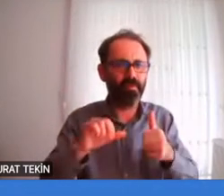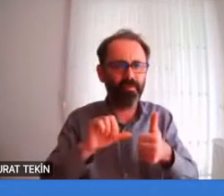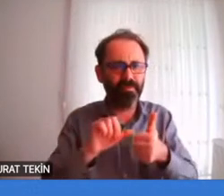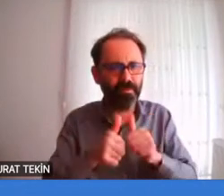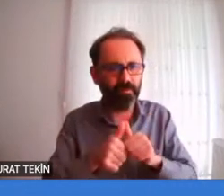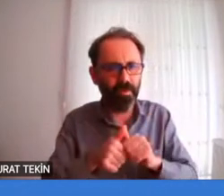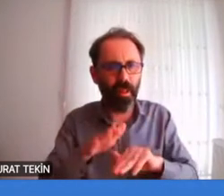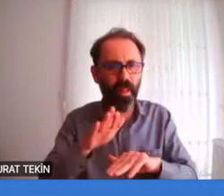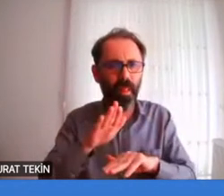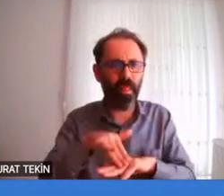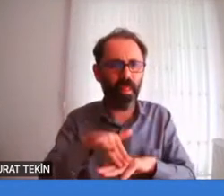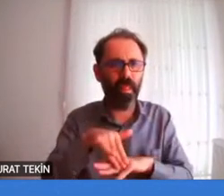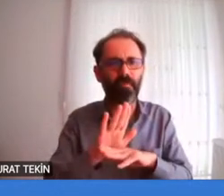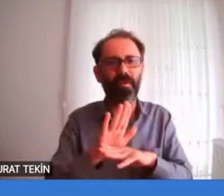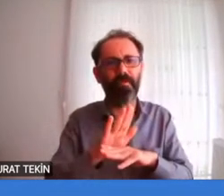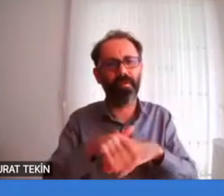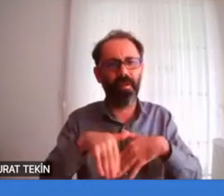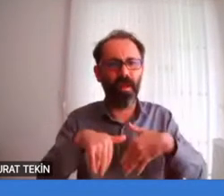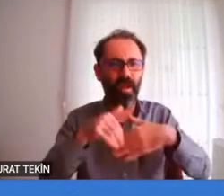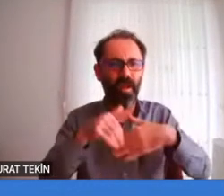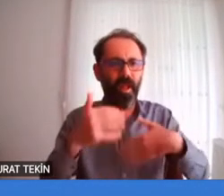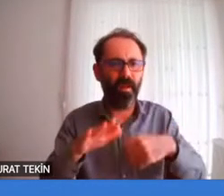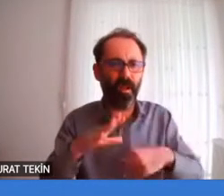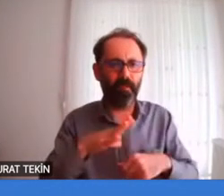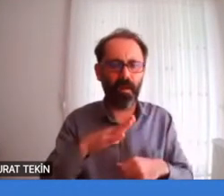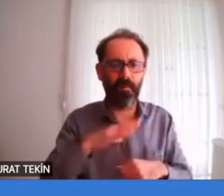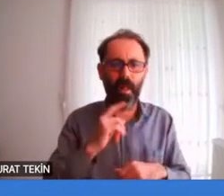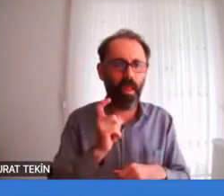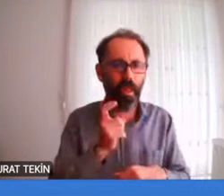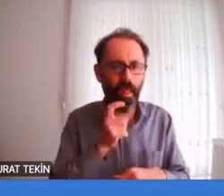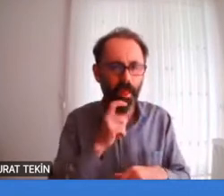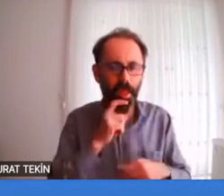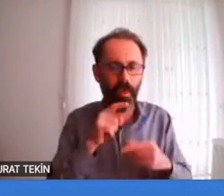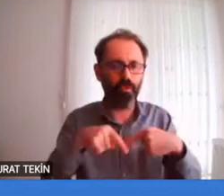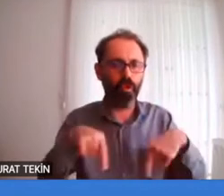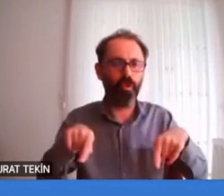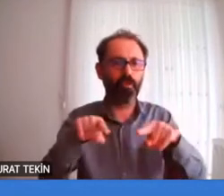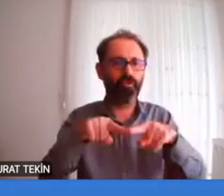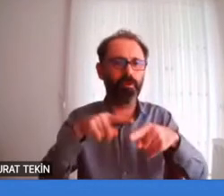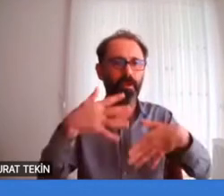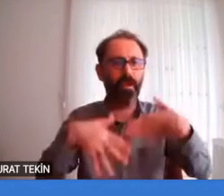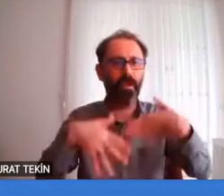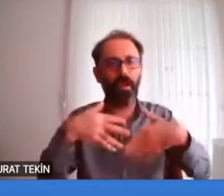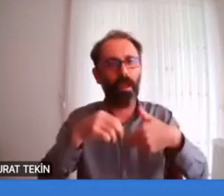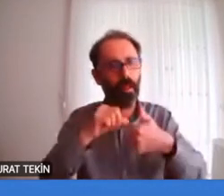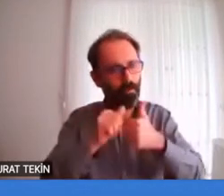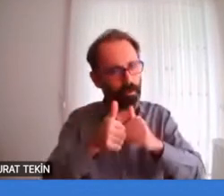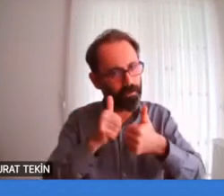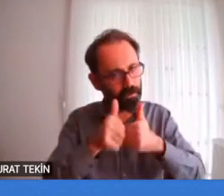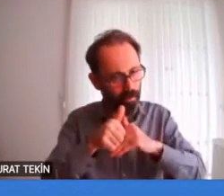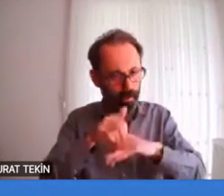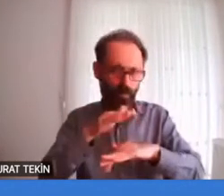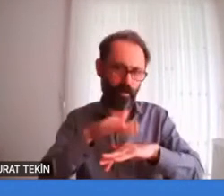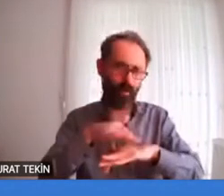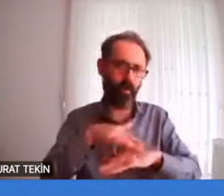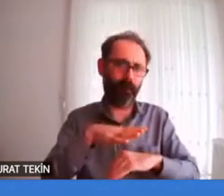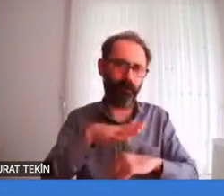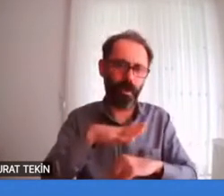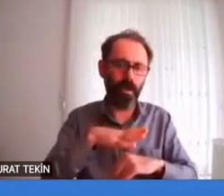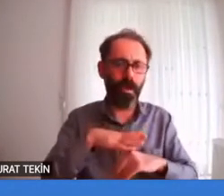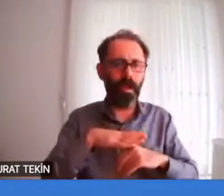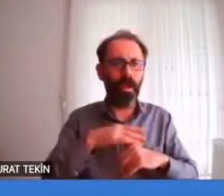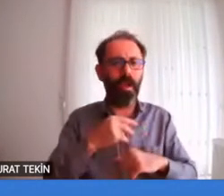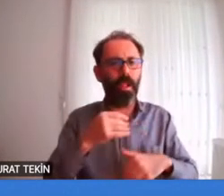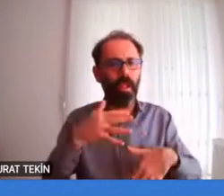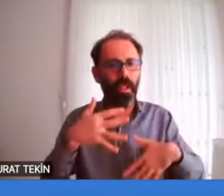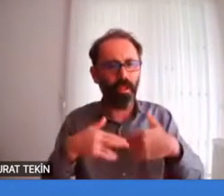çalışıyorum. Veyahut da o bölgelerdeki daha çok oluyor. Hem engelli çocuk, hem kız